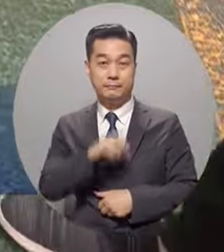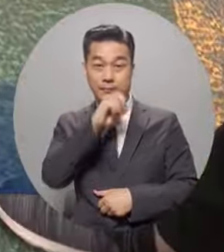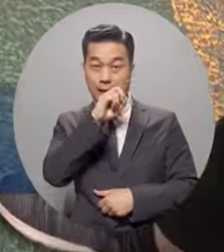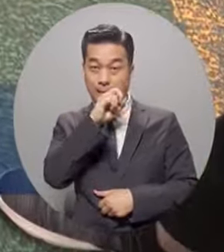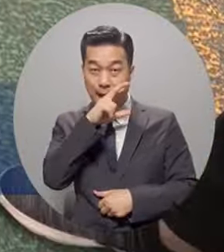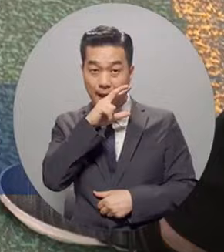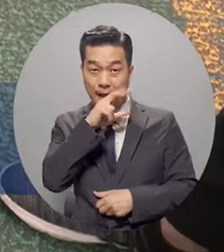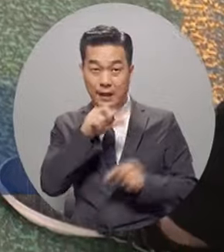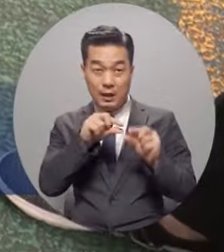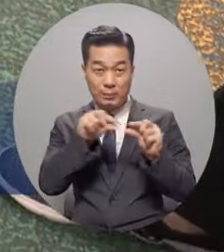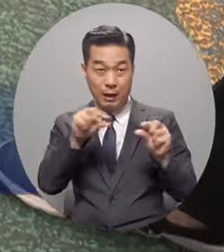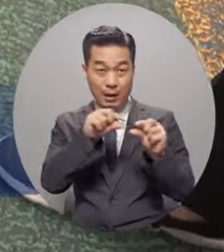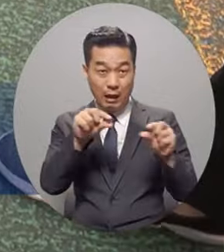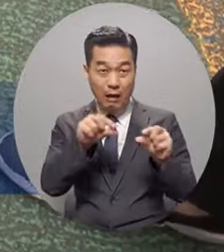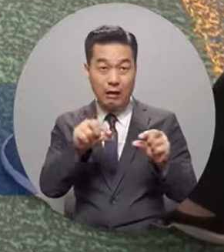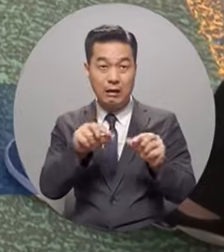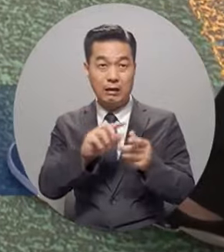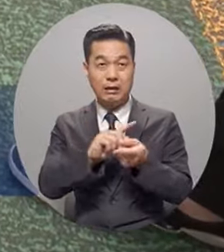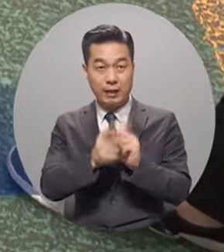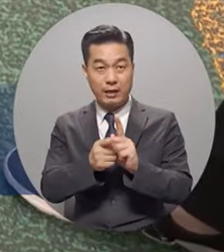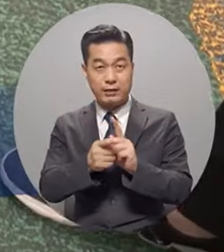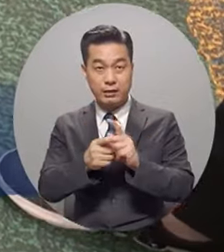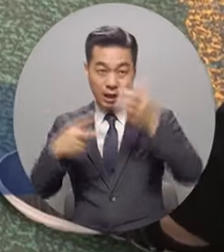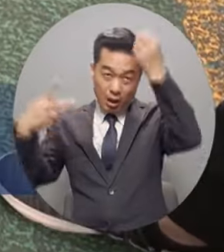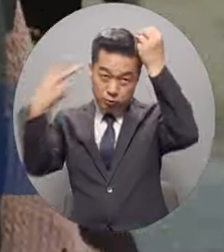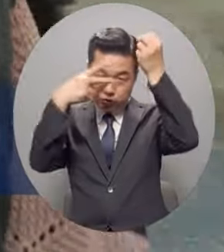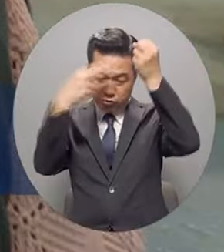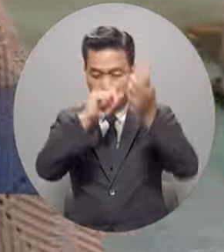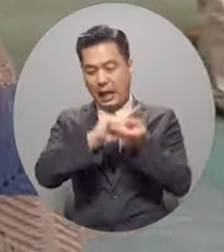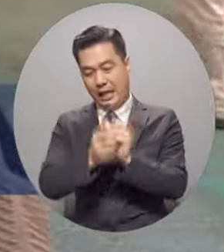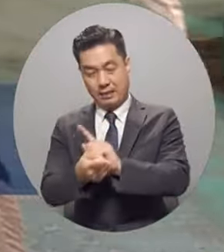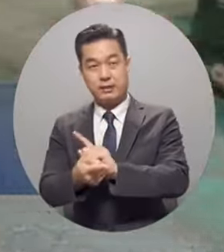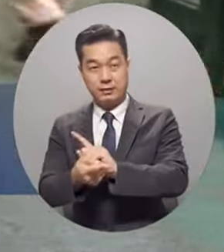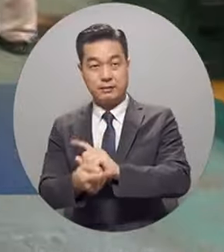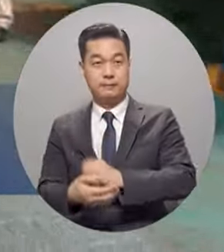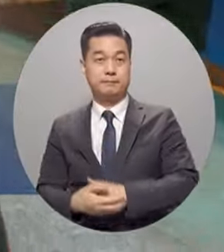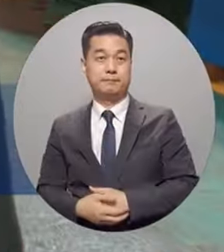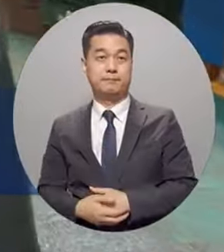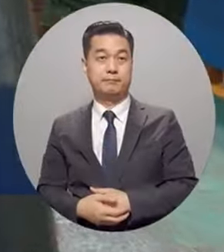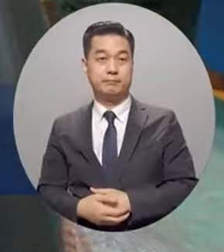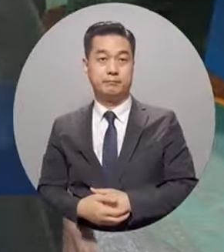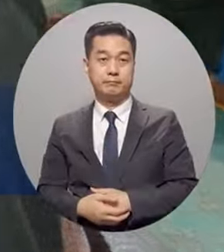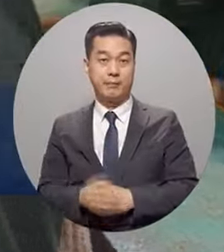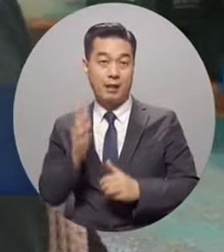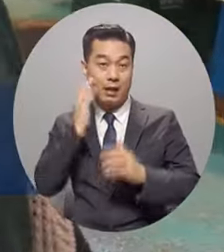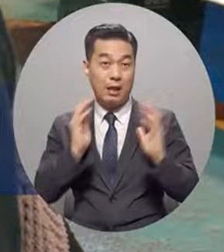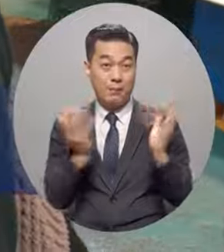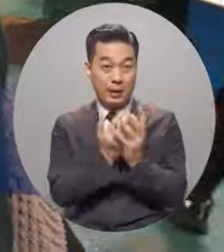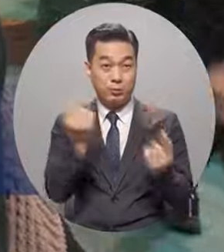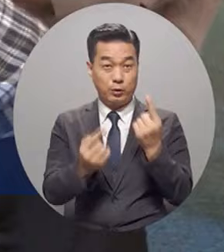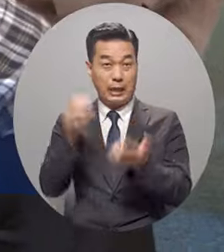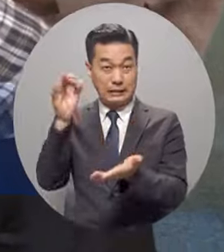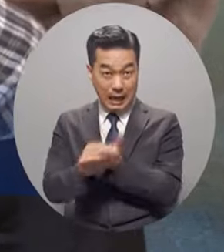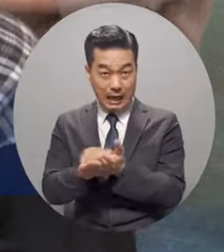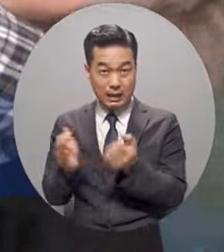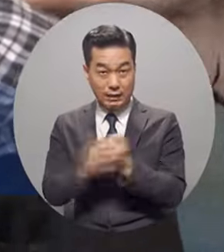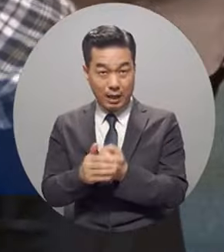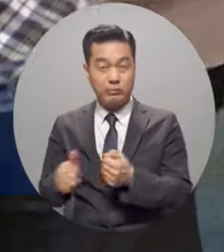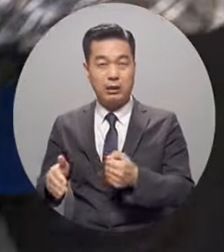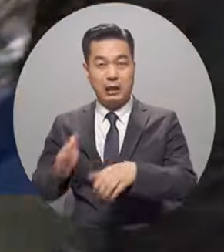그냥 고추 넣고 하려고 고추 한 단 샀어요. 그래도 배추보다는 싸니까 이거라도 담궈야지.